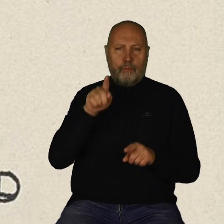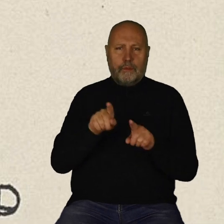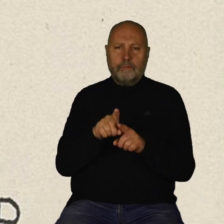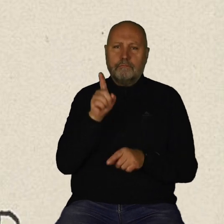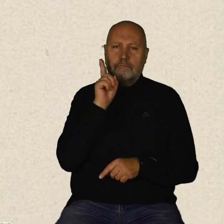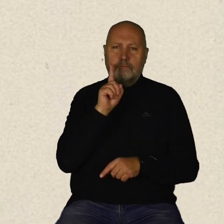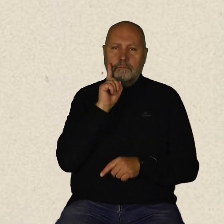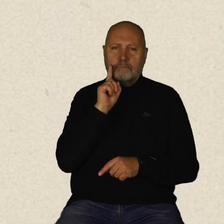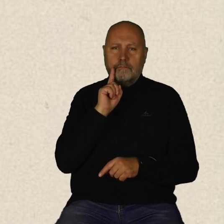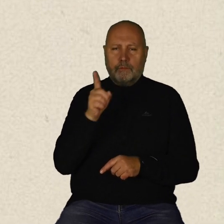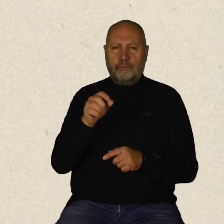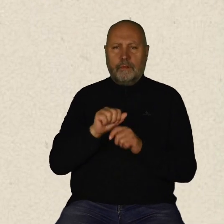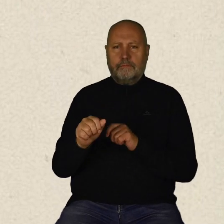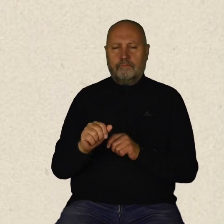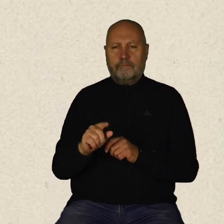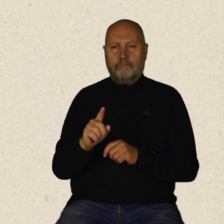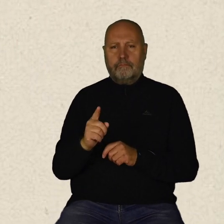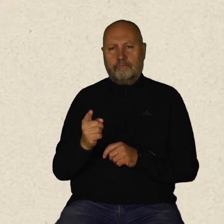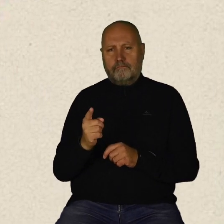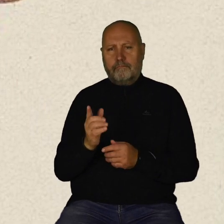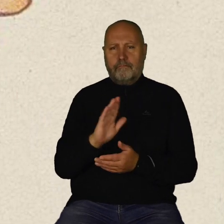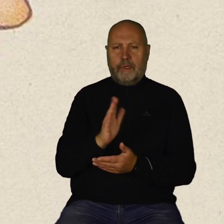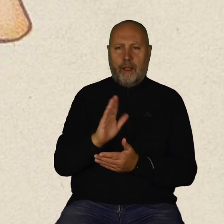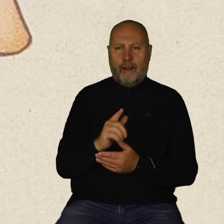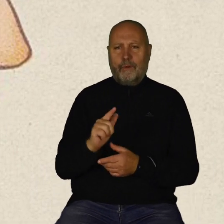podi niemal drugą